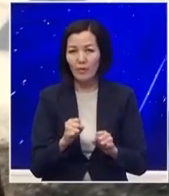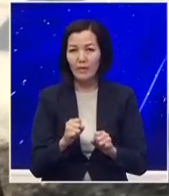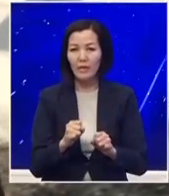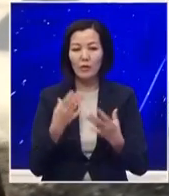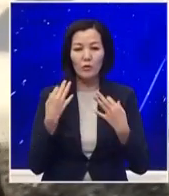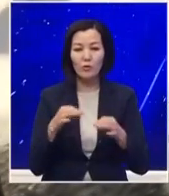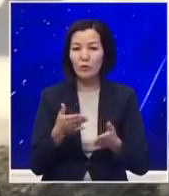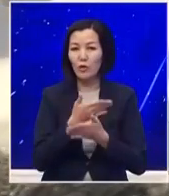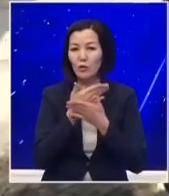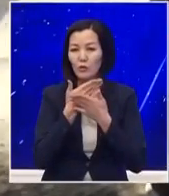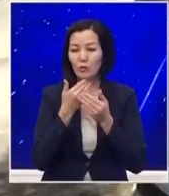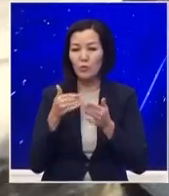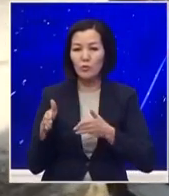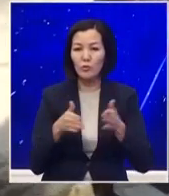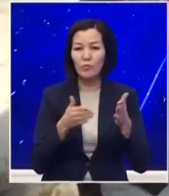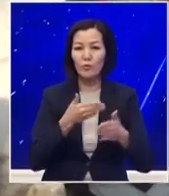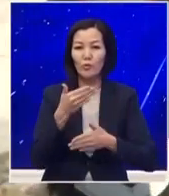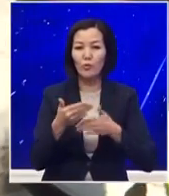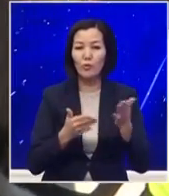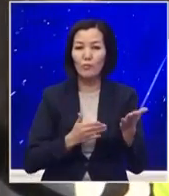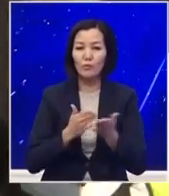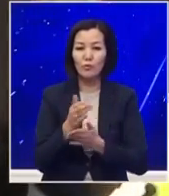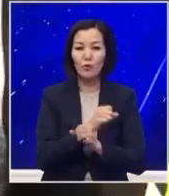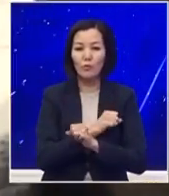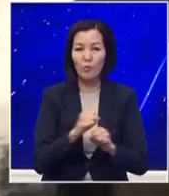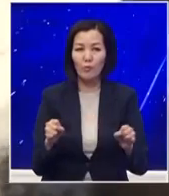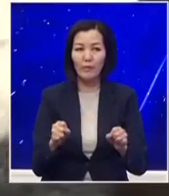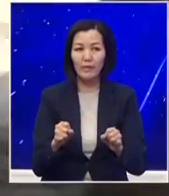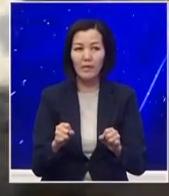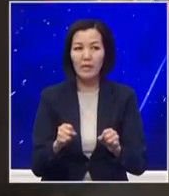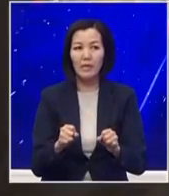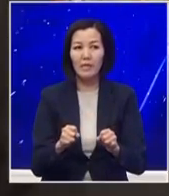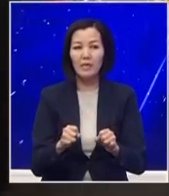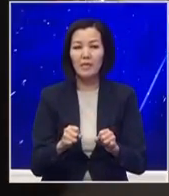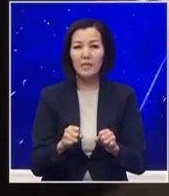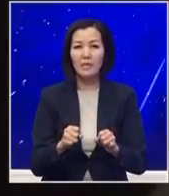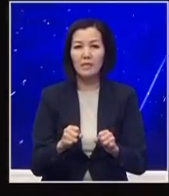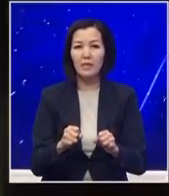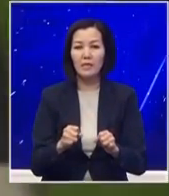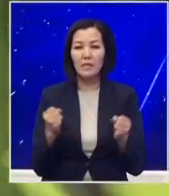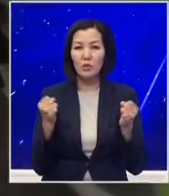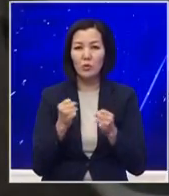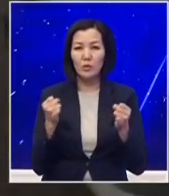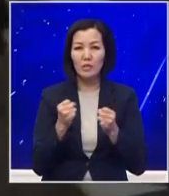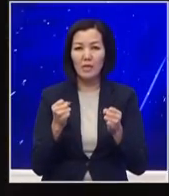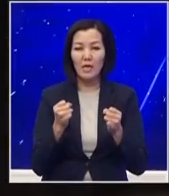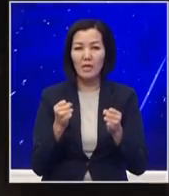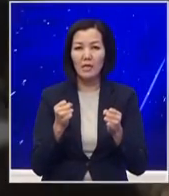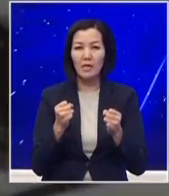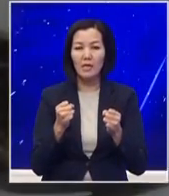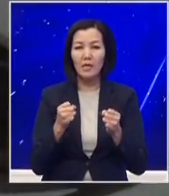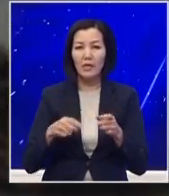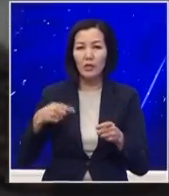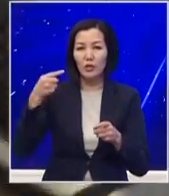не нарушать правила дорожного движения. Вы на зимнюю резину перешли, да? Да.